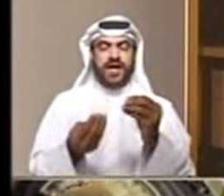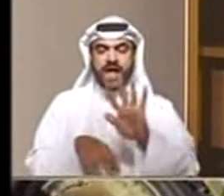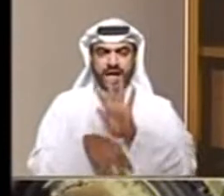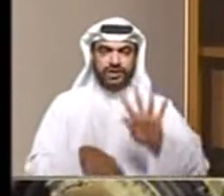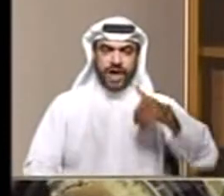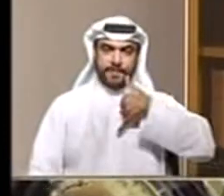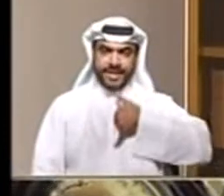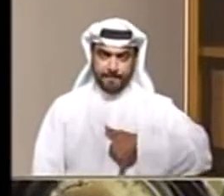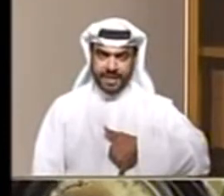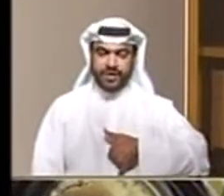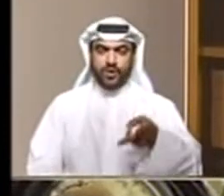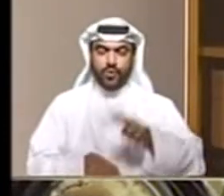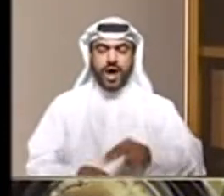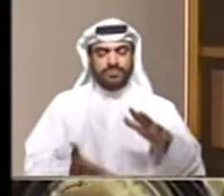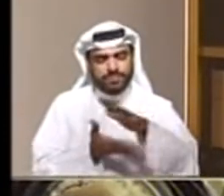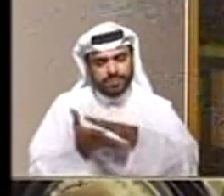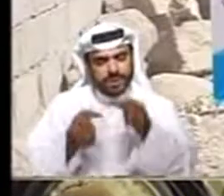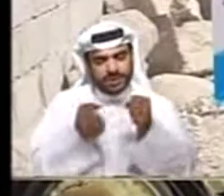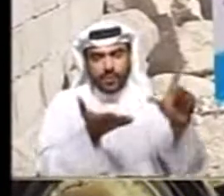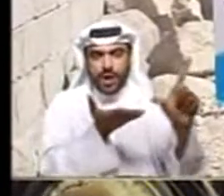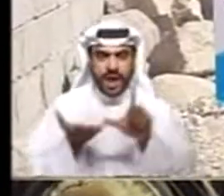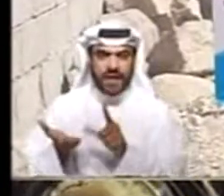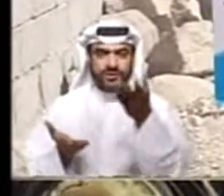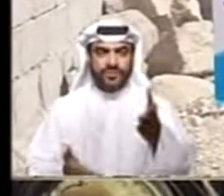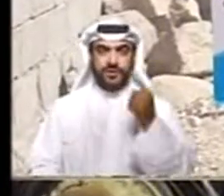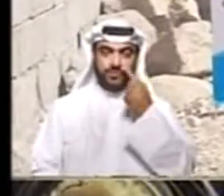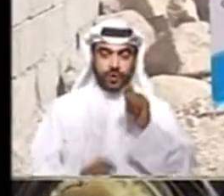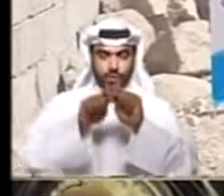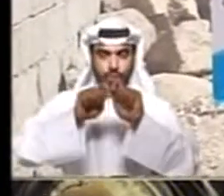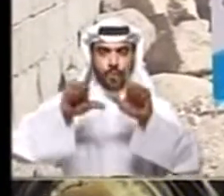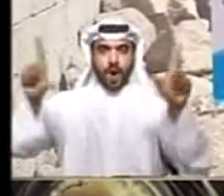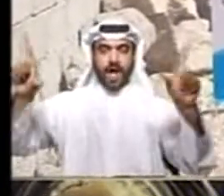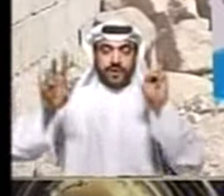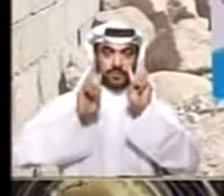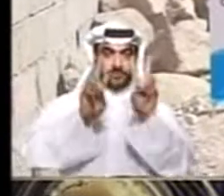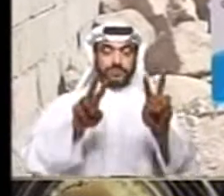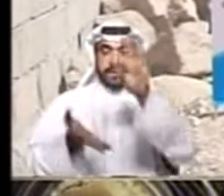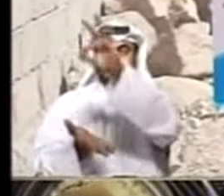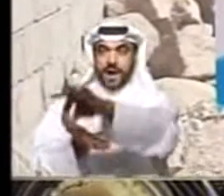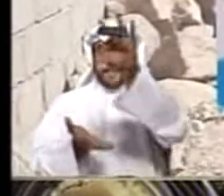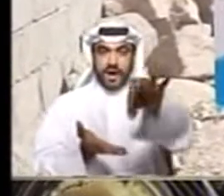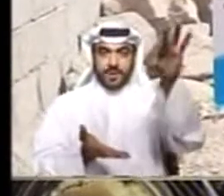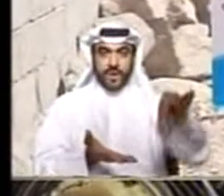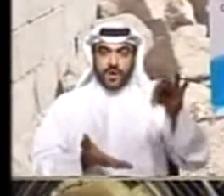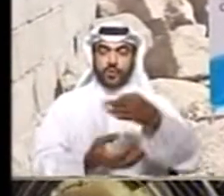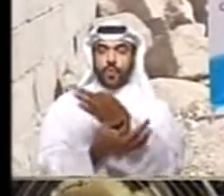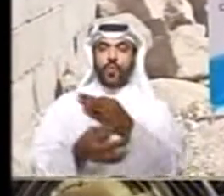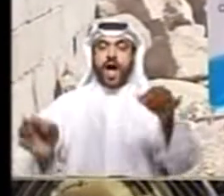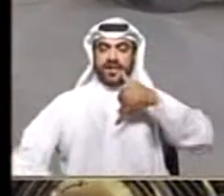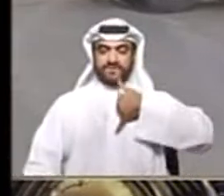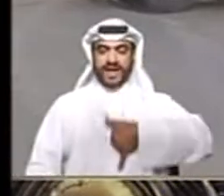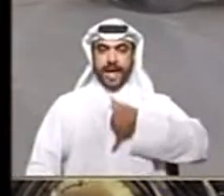للشعب اليمني والمتضررين والنازحين. تبقى بصمة الكويت في كل المناطق في الحضر والريف